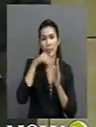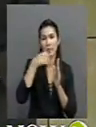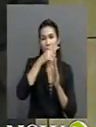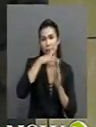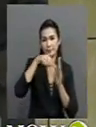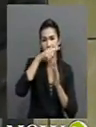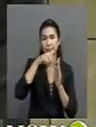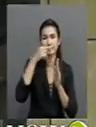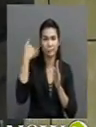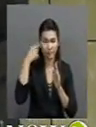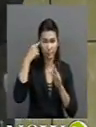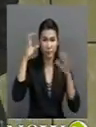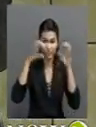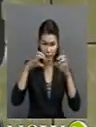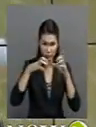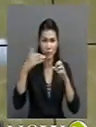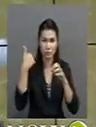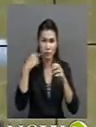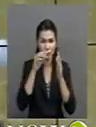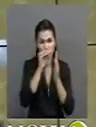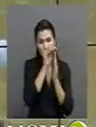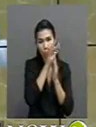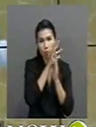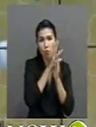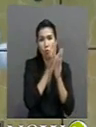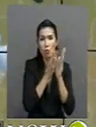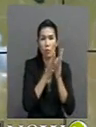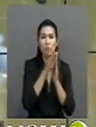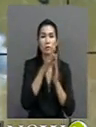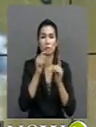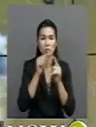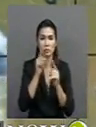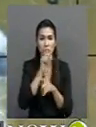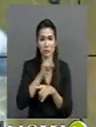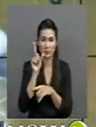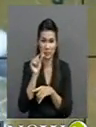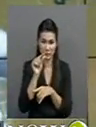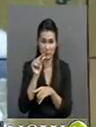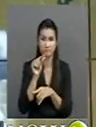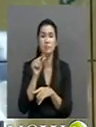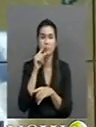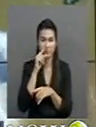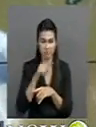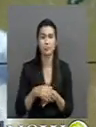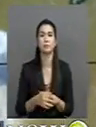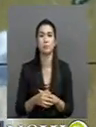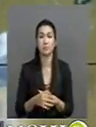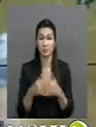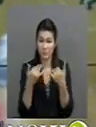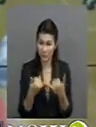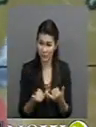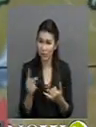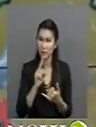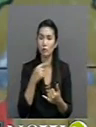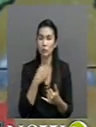ที่ภาคเหนือเกิดฝนตกหนักและก็จะกระจายเป็นวงกว้างในช่วงของวันที่20สิงหาคมนี้ครับเพราะฉะนั้น